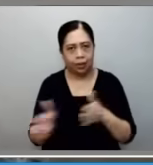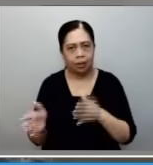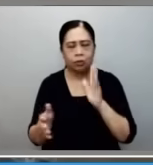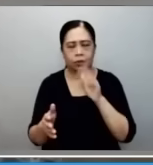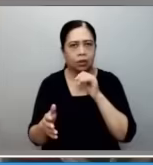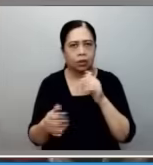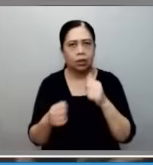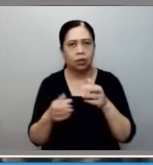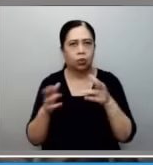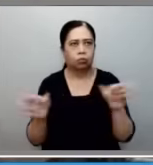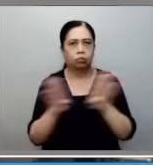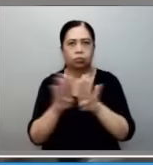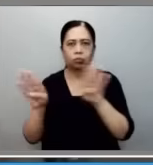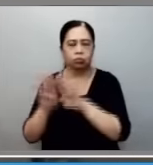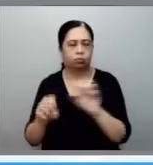road closure.